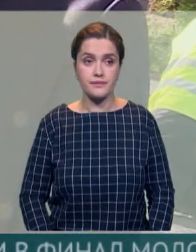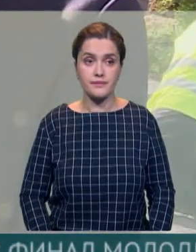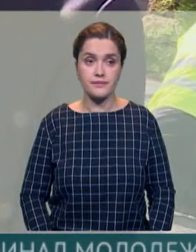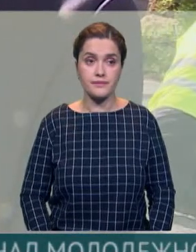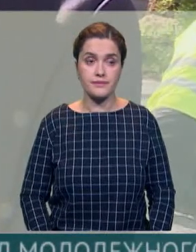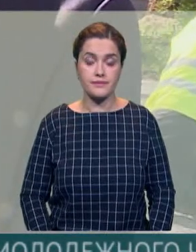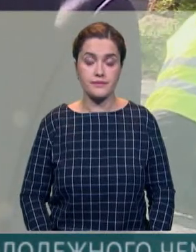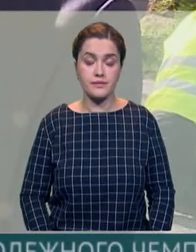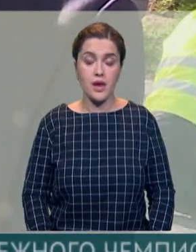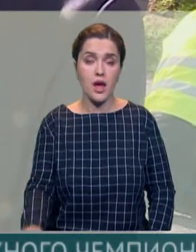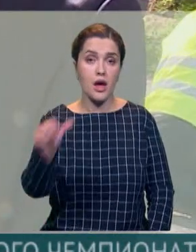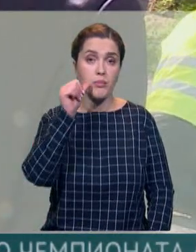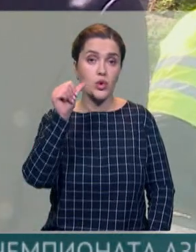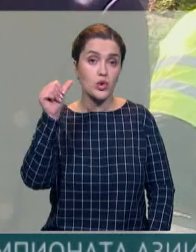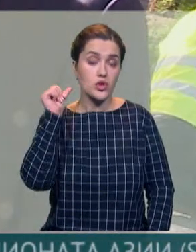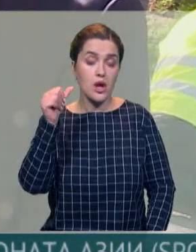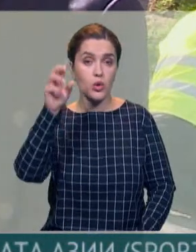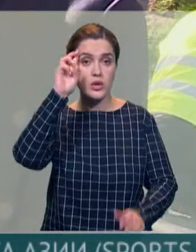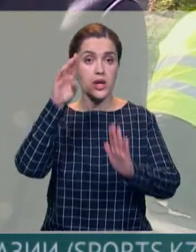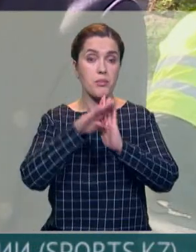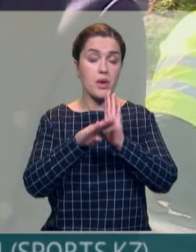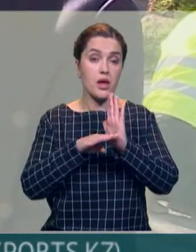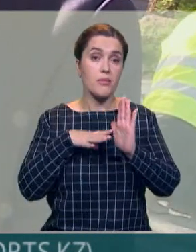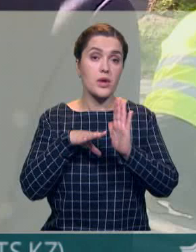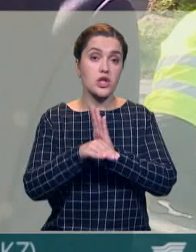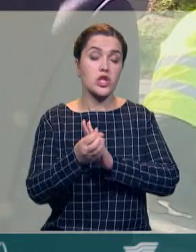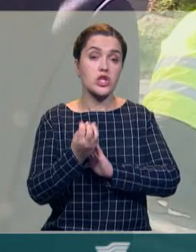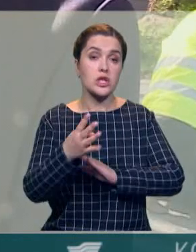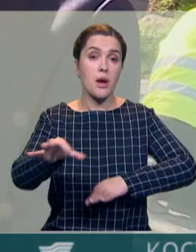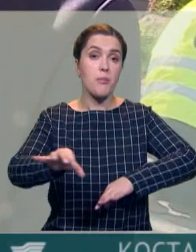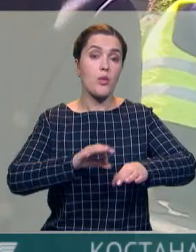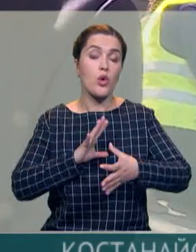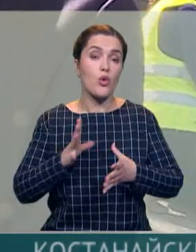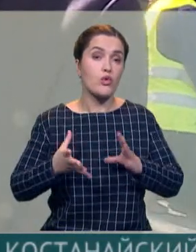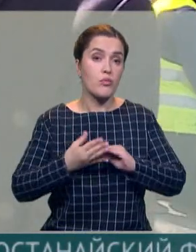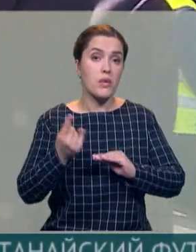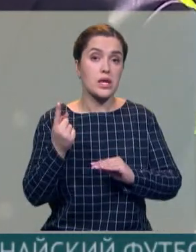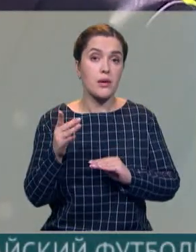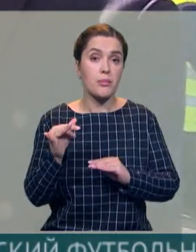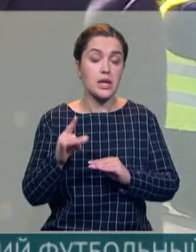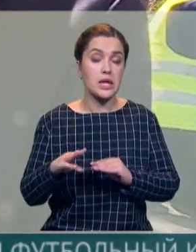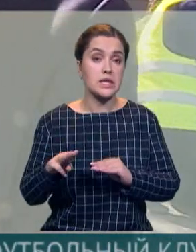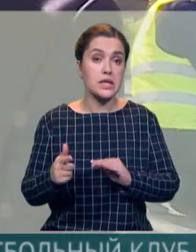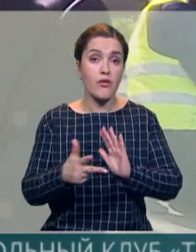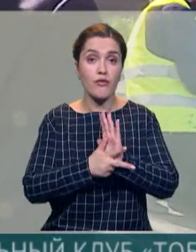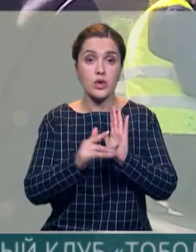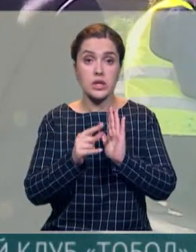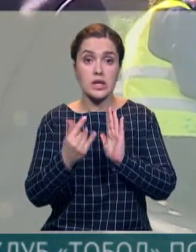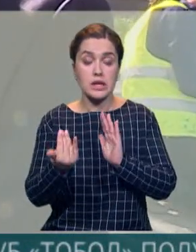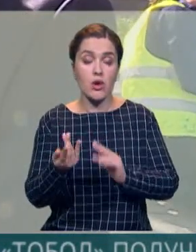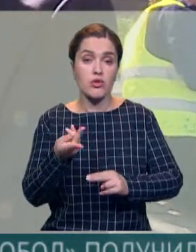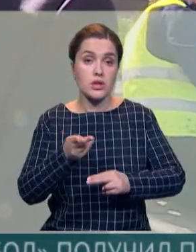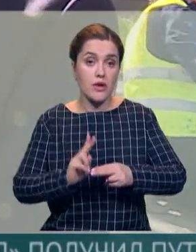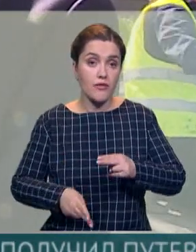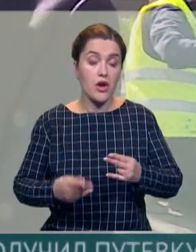В минувшем году в программу «Туган жер» было включено 14 проектов на общую сумму около миллиарда тенге. 8 из них завершены, а